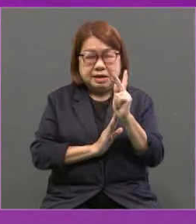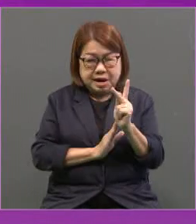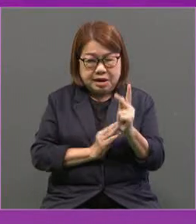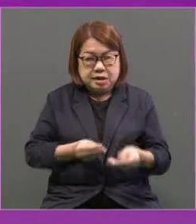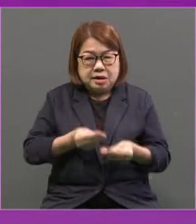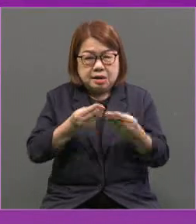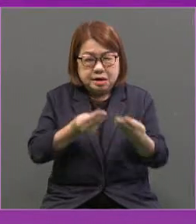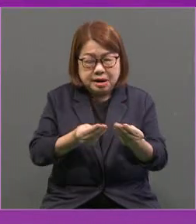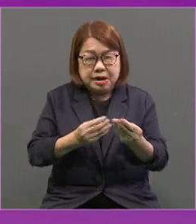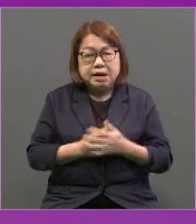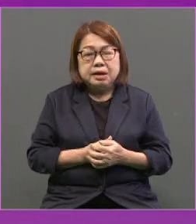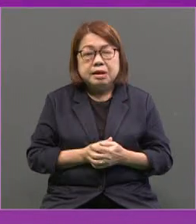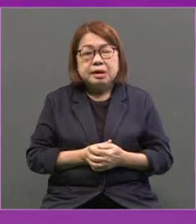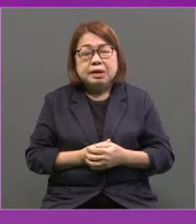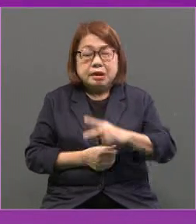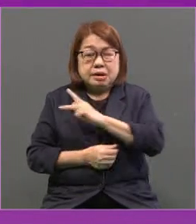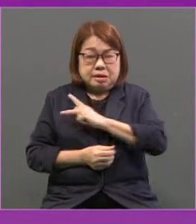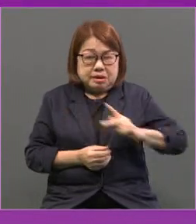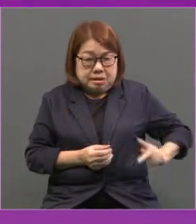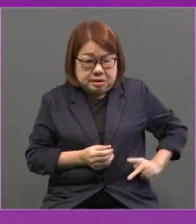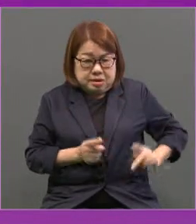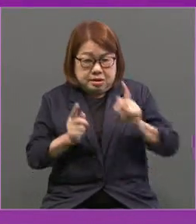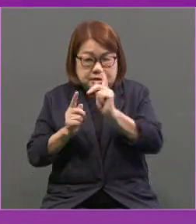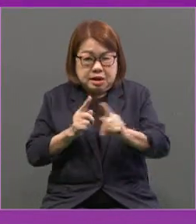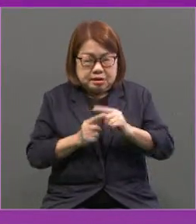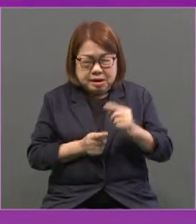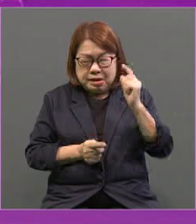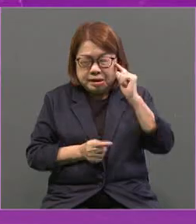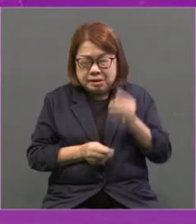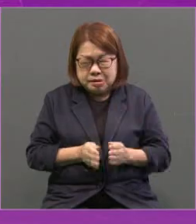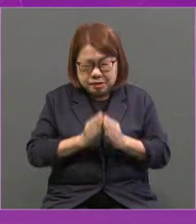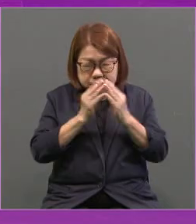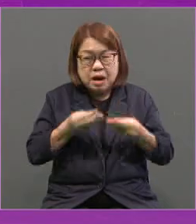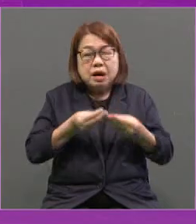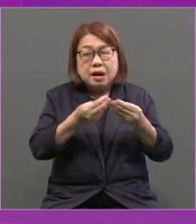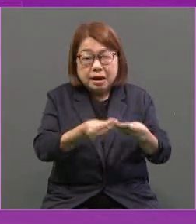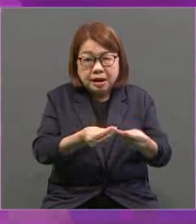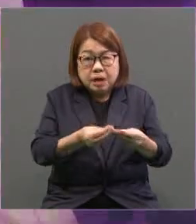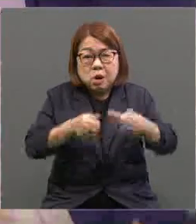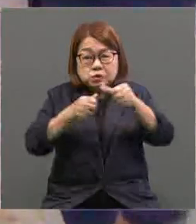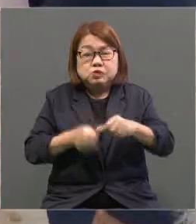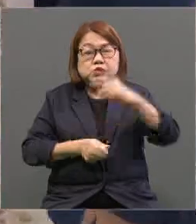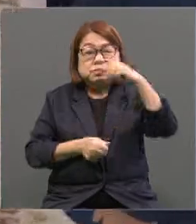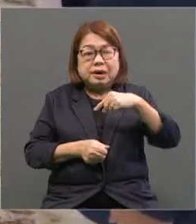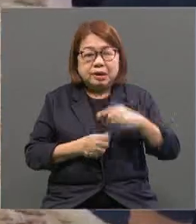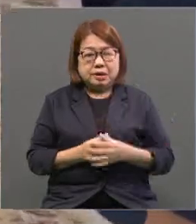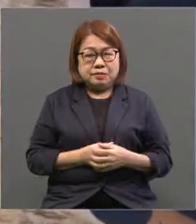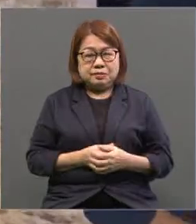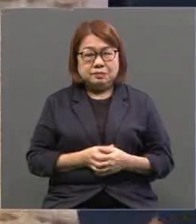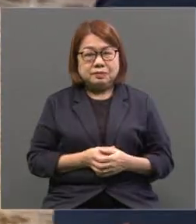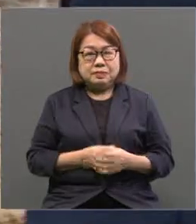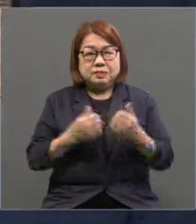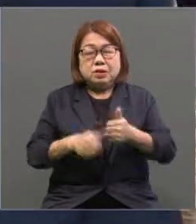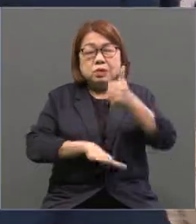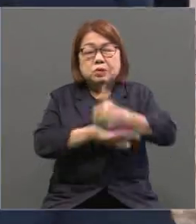ราชกุศลแด่พระบาทสมเด็จพระเจ้าอยู่หัวทุกพระองค์ด้วยสำนึกในบุญคุณแผ่นดินไทยครับโดยวันนี้นายปิยะพงษ์พลา